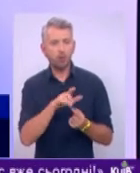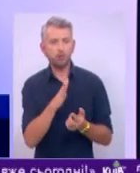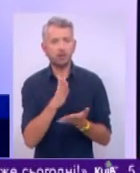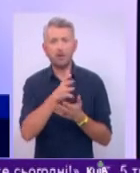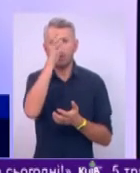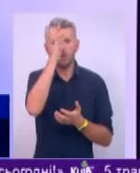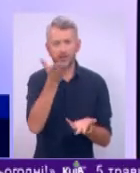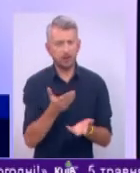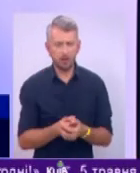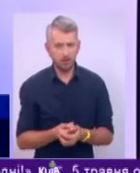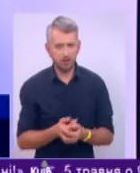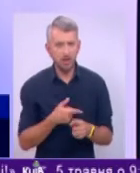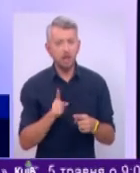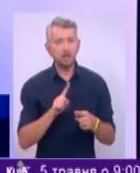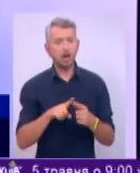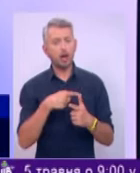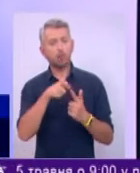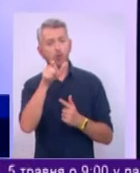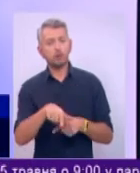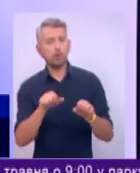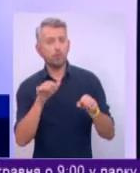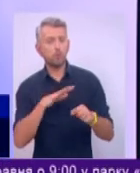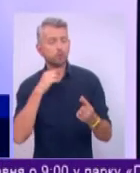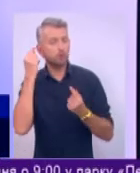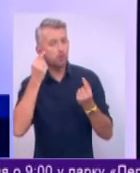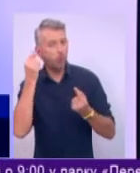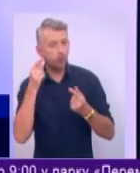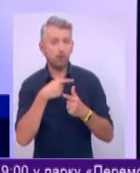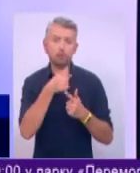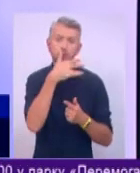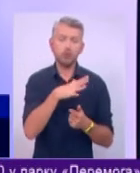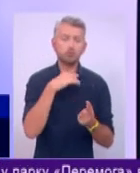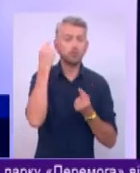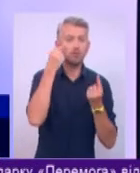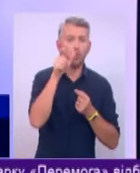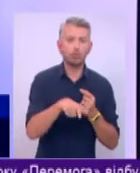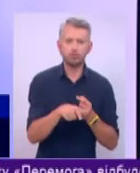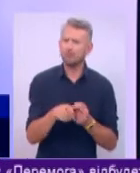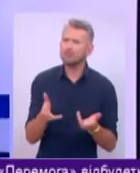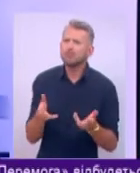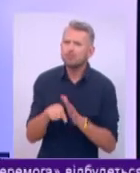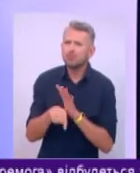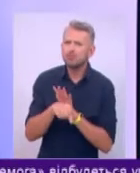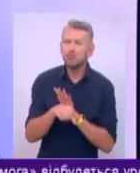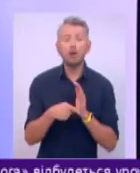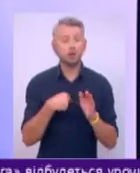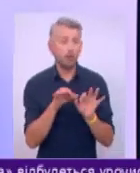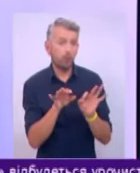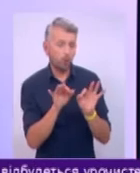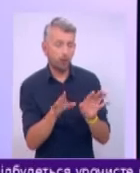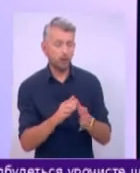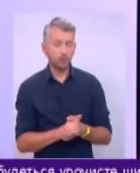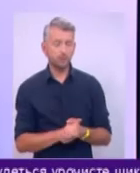освіта. Це або людина може бути психологом, або вона не може бути психологом. Це як розуміти? Я вам пояснюю, як